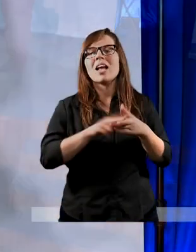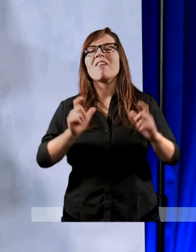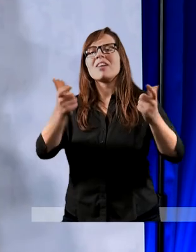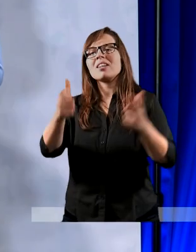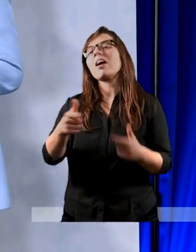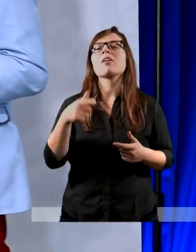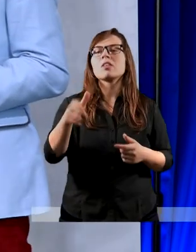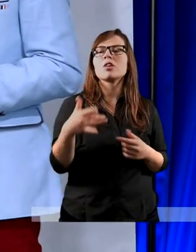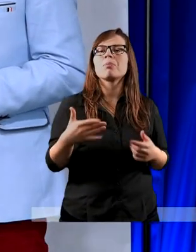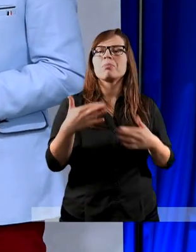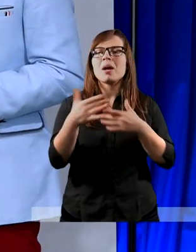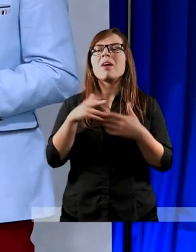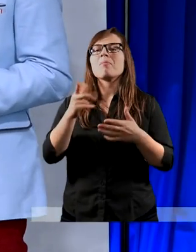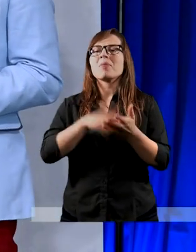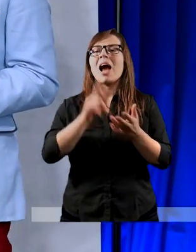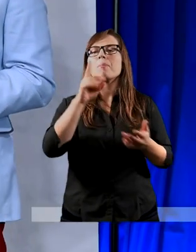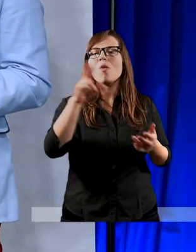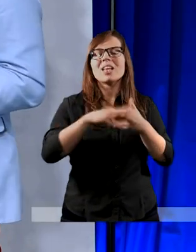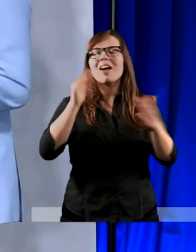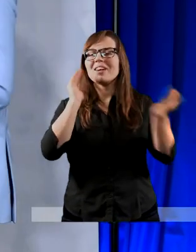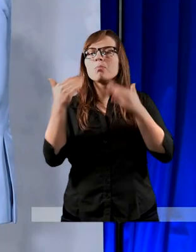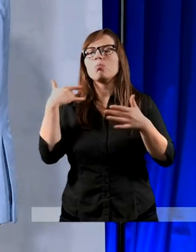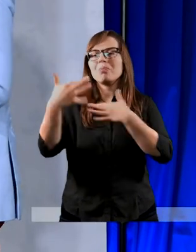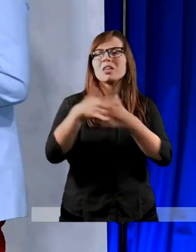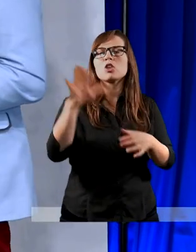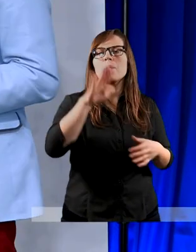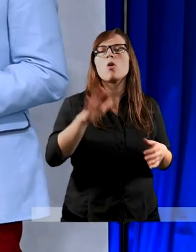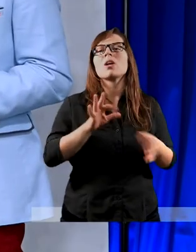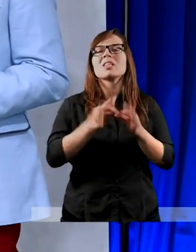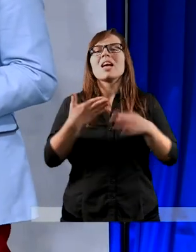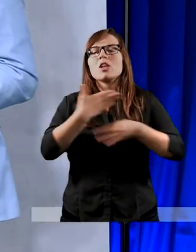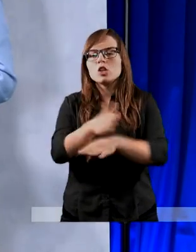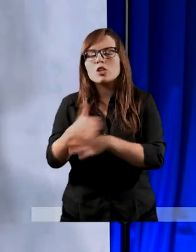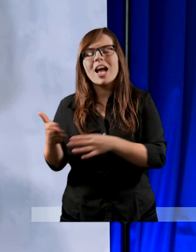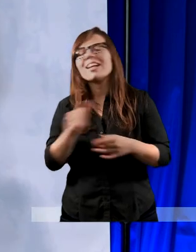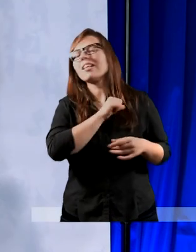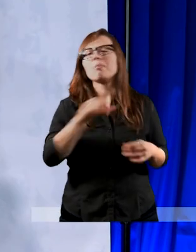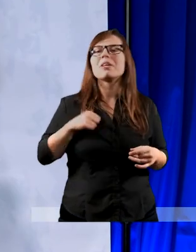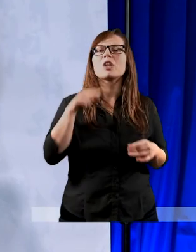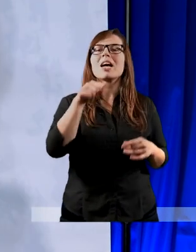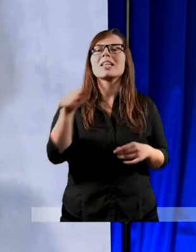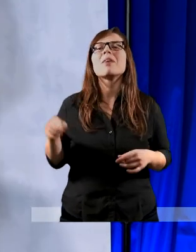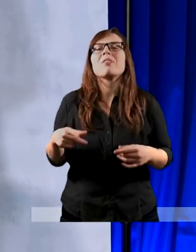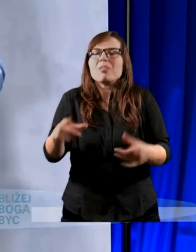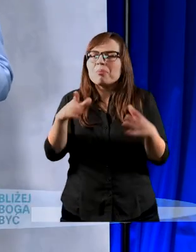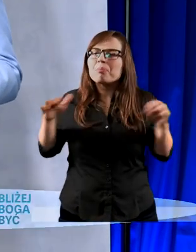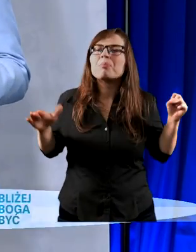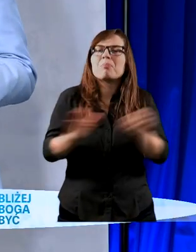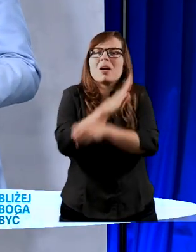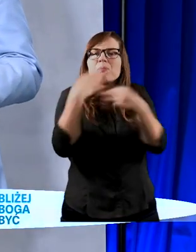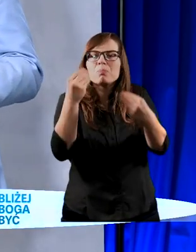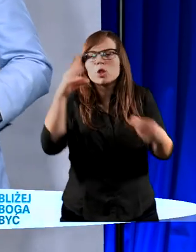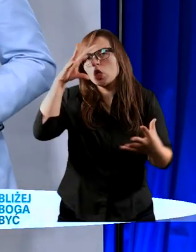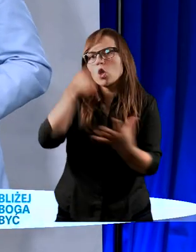wydarzeniu organizowanym przez profil na Facebooku Bliżej Boga Być, gdzie dzielimy się tymi wspaniałymi